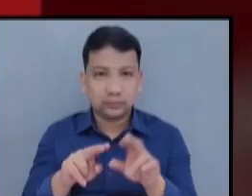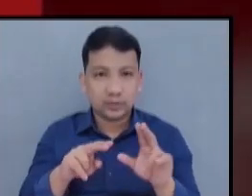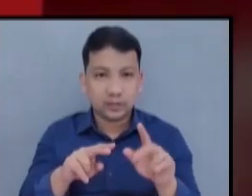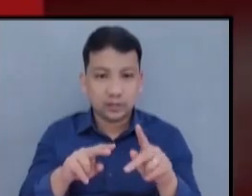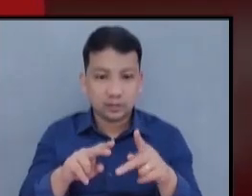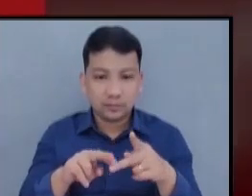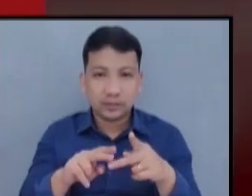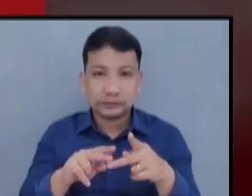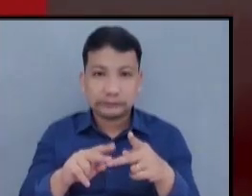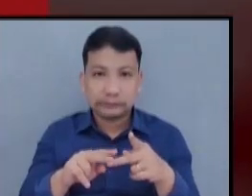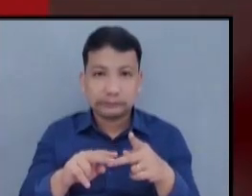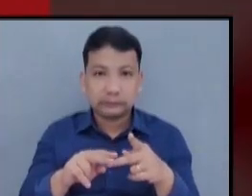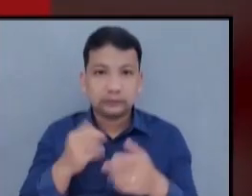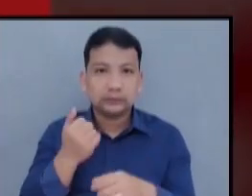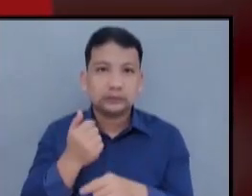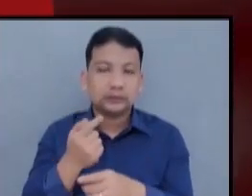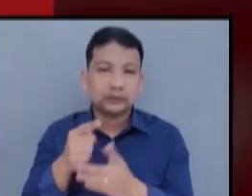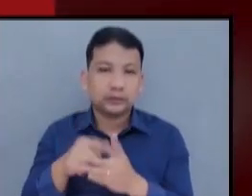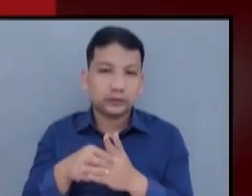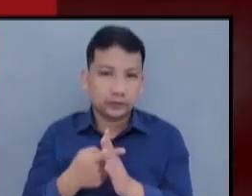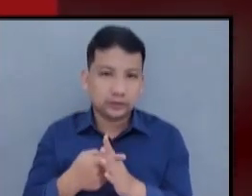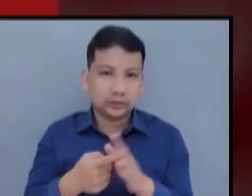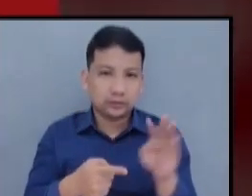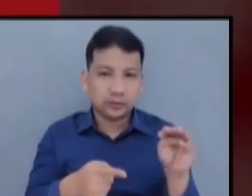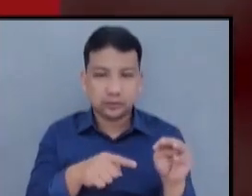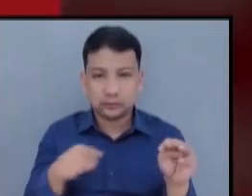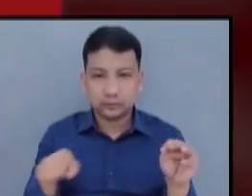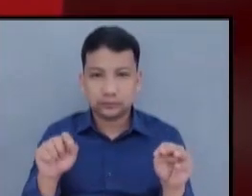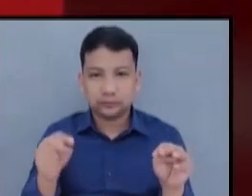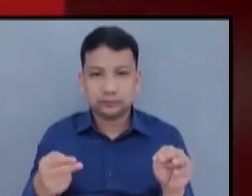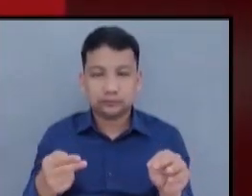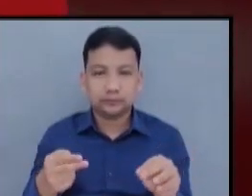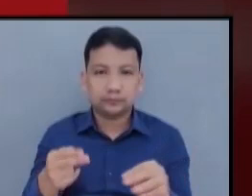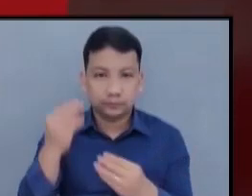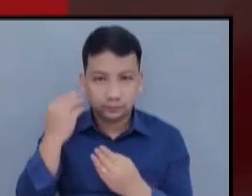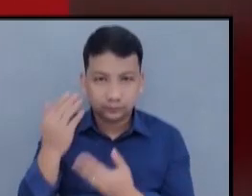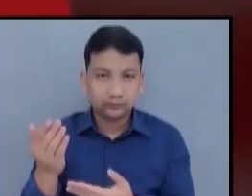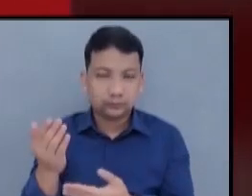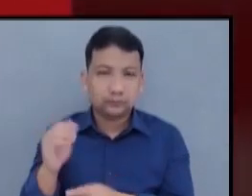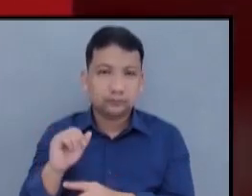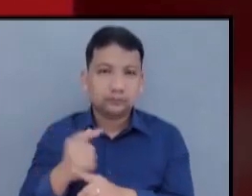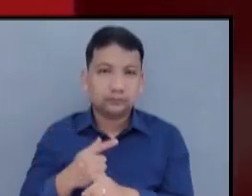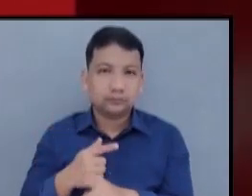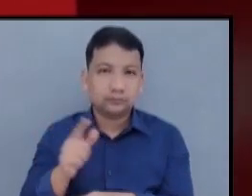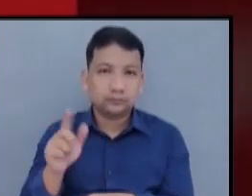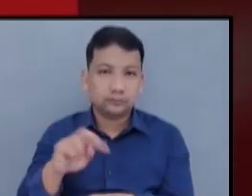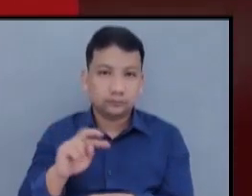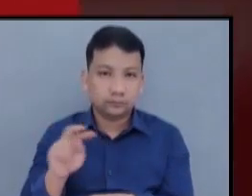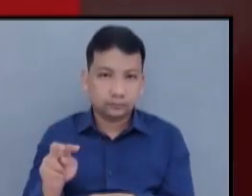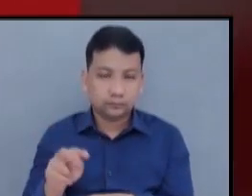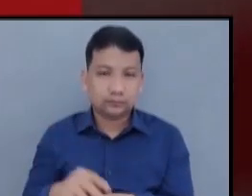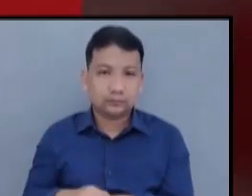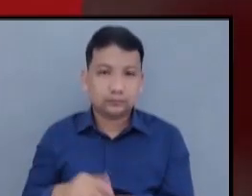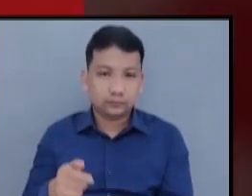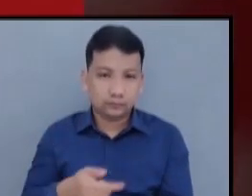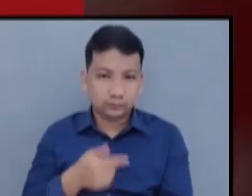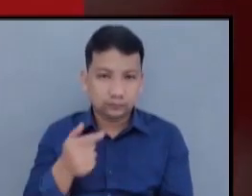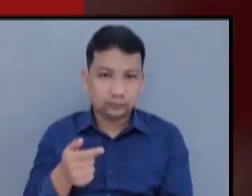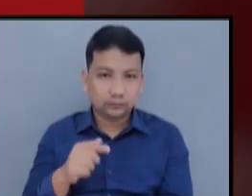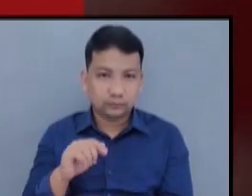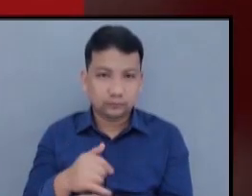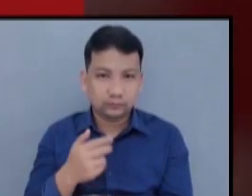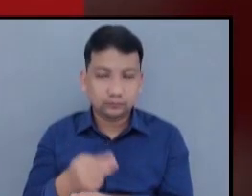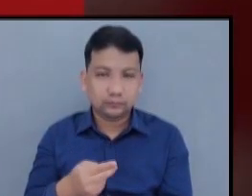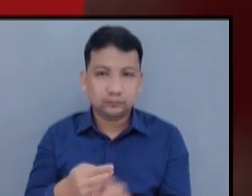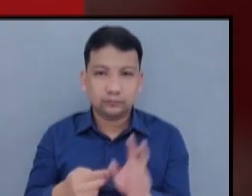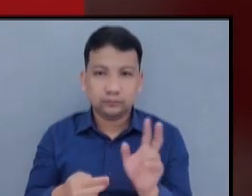o trabahong Lunes hanggang Huwebes sa kanilang LGU noon pang April 22. Tatagal ito hanggang June 30,